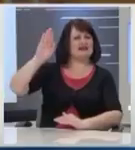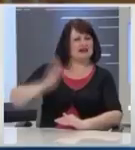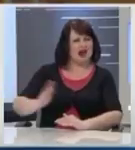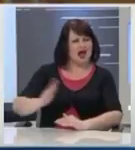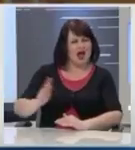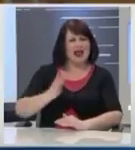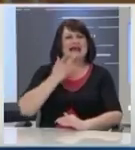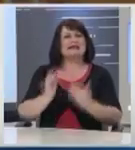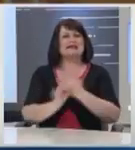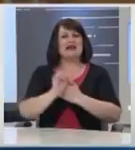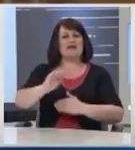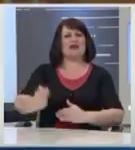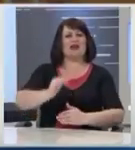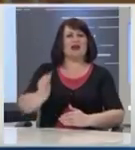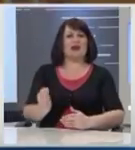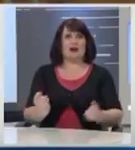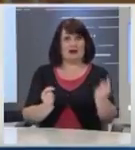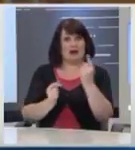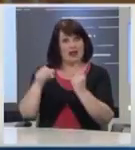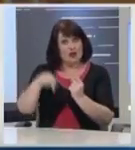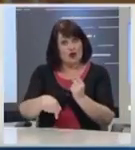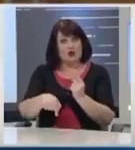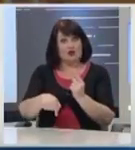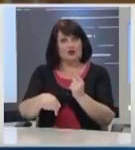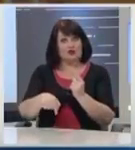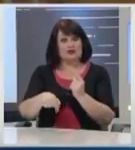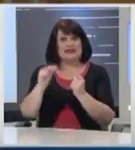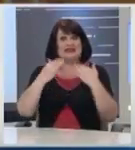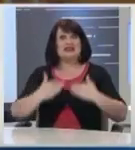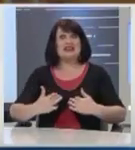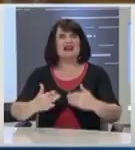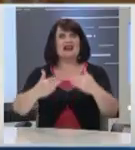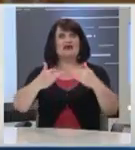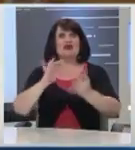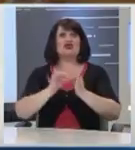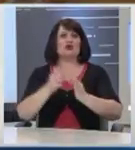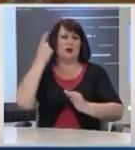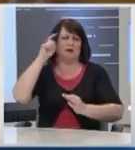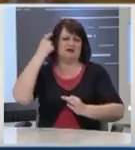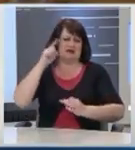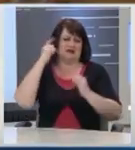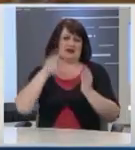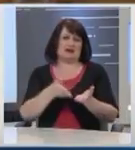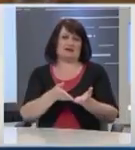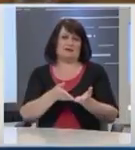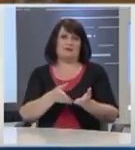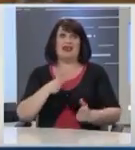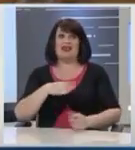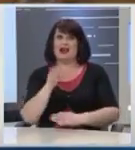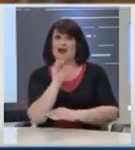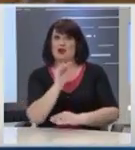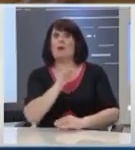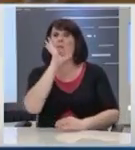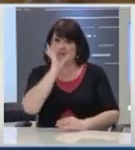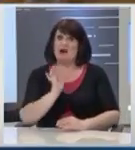και της Χρυσής Αυγής, να εμφανίζεσαι στο ελληνικό κοινοβούλιο τόσο ανιστόρητος. Θα ήθελα λοιπόν να σας ζητήσω